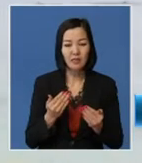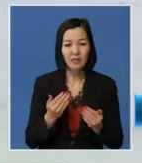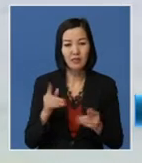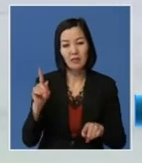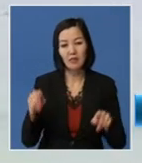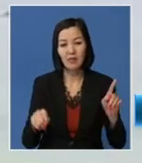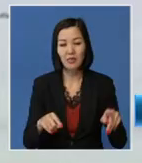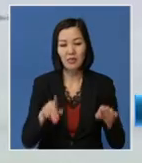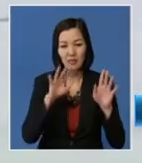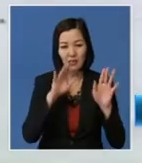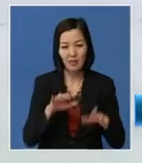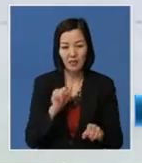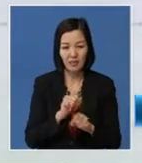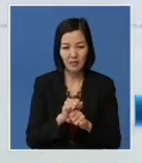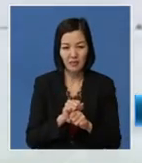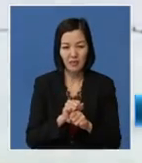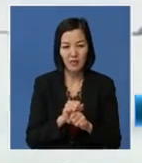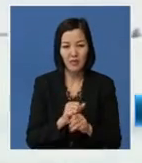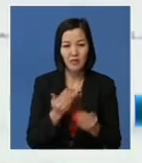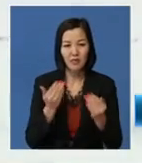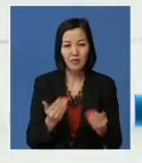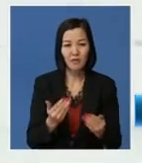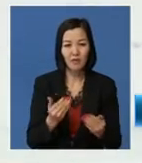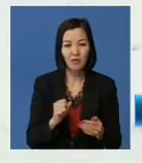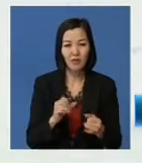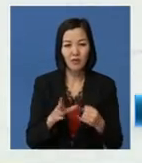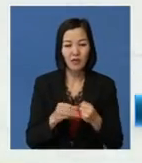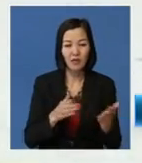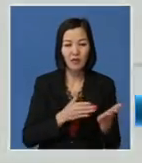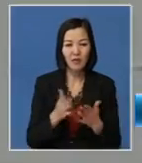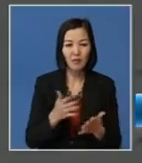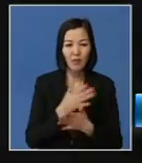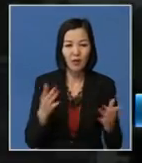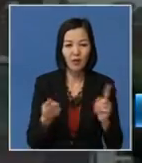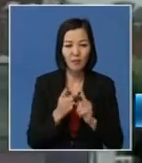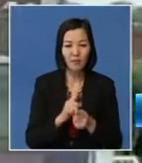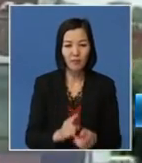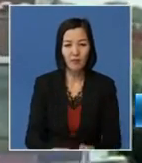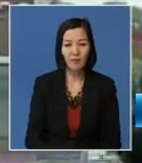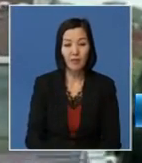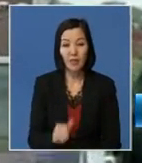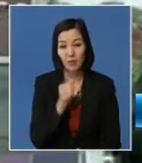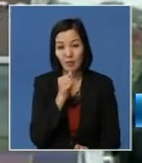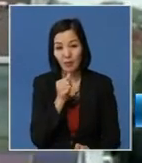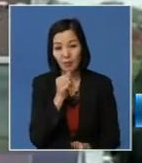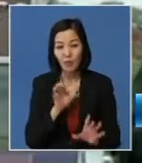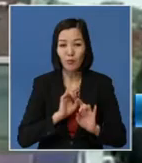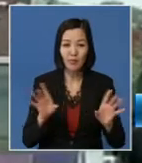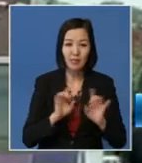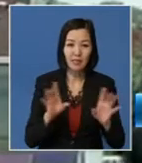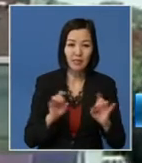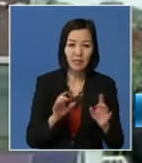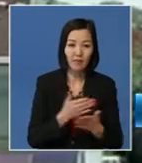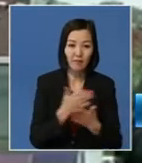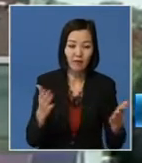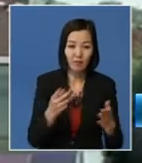происходит снегозадержание. Сегодня в аграрном секторе большая перемена. Попробуем все-таки рассказать вам,